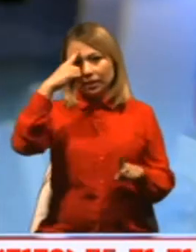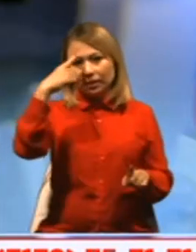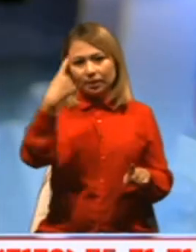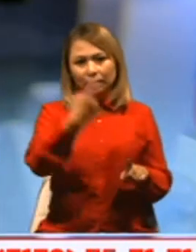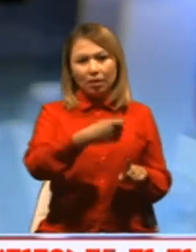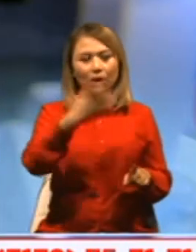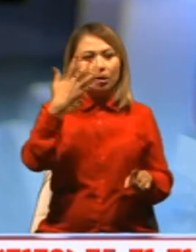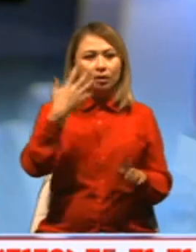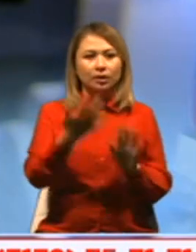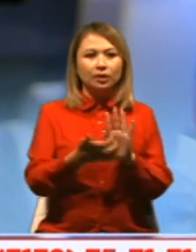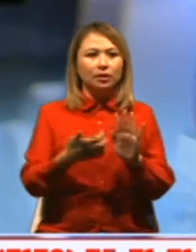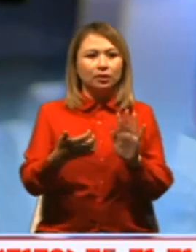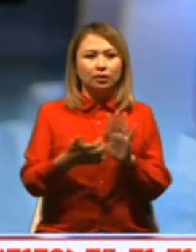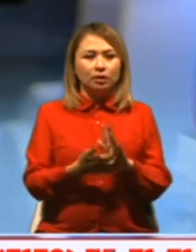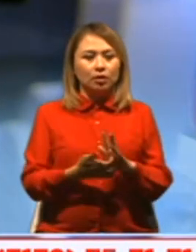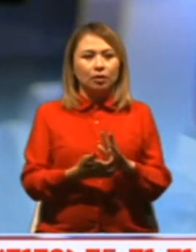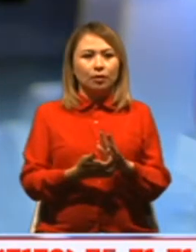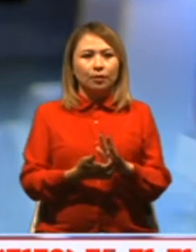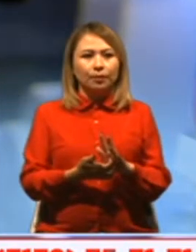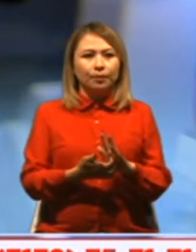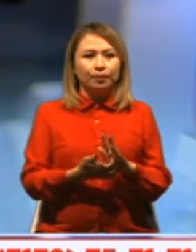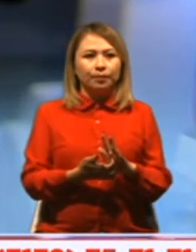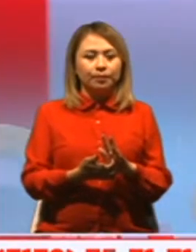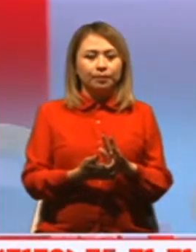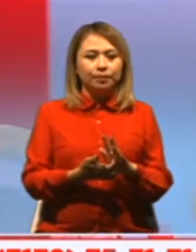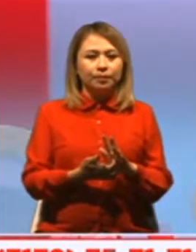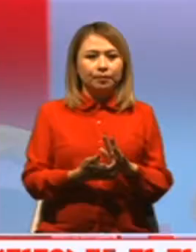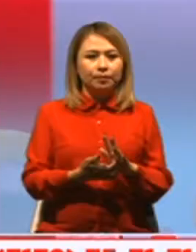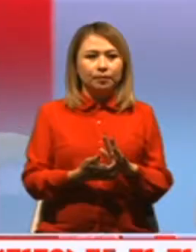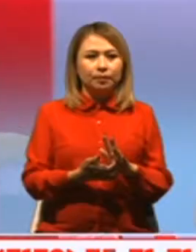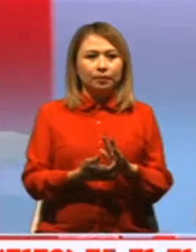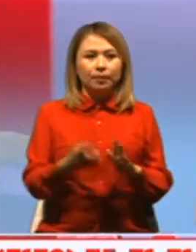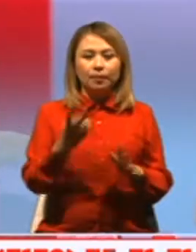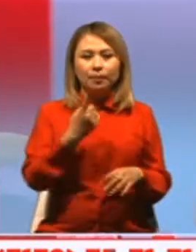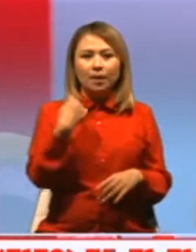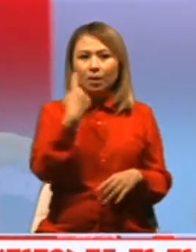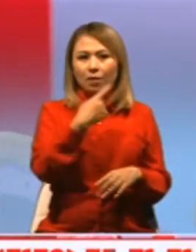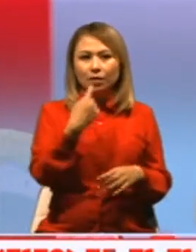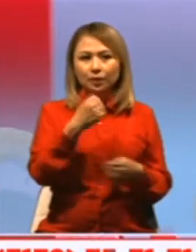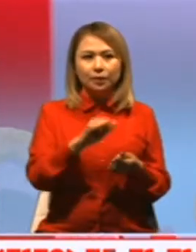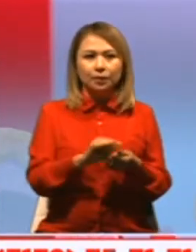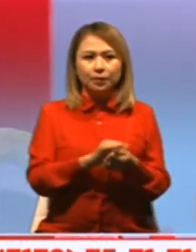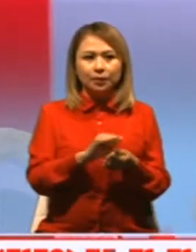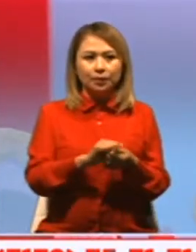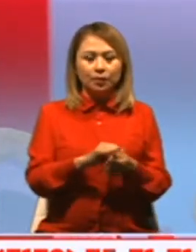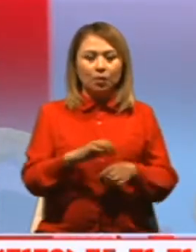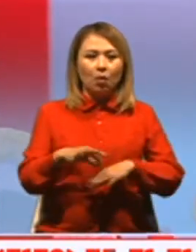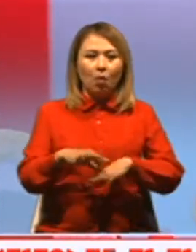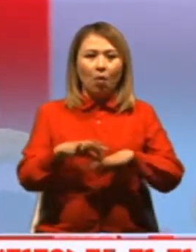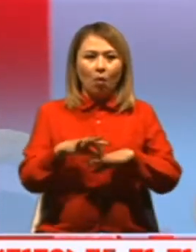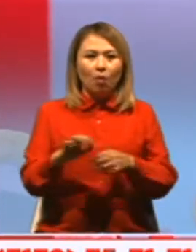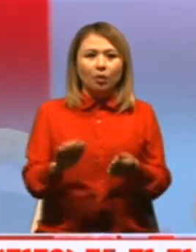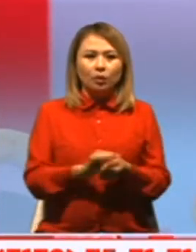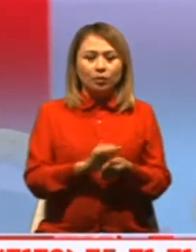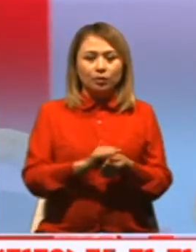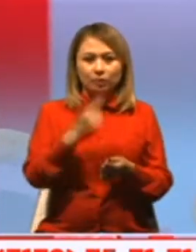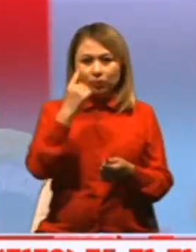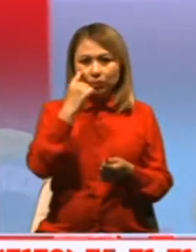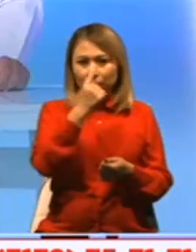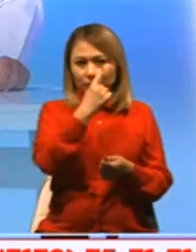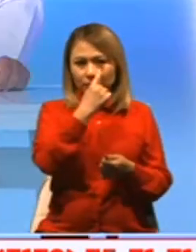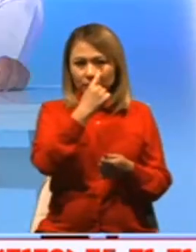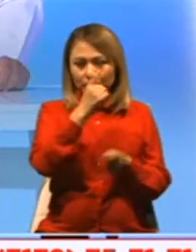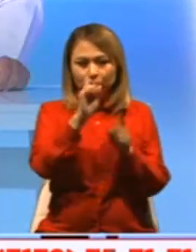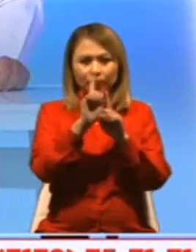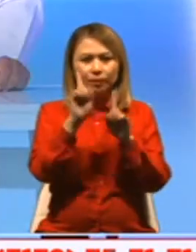сигналға жеткізбеуіміз керек. Сусыздануға жеткізбеуіміз керек. Енді бірінші ауыз қуысының кебуі, терінің құрғақтығы, көздің ішке қарай